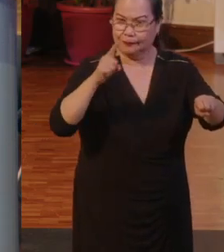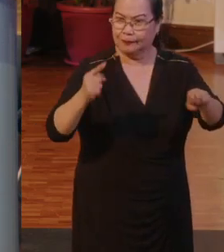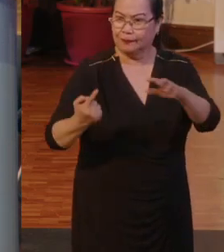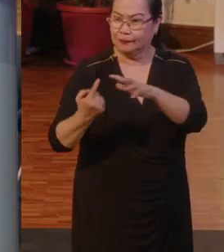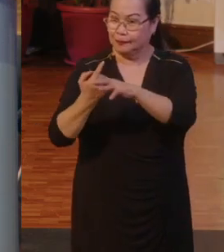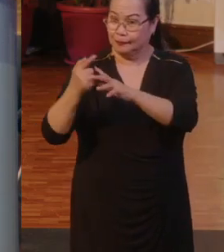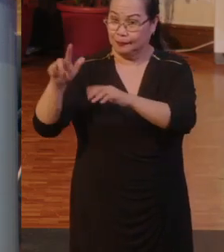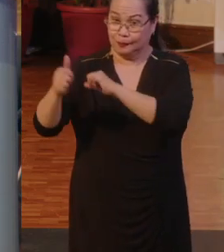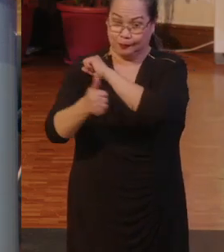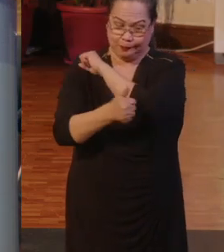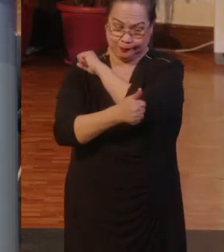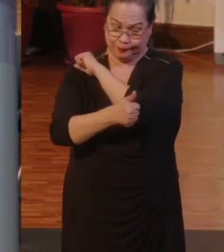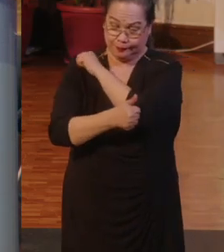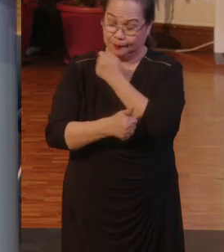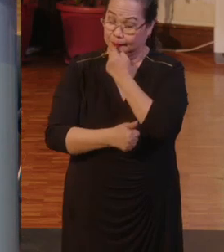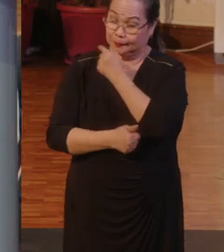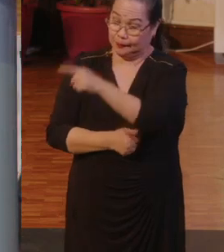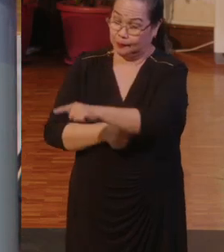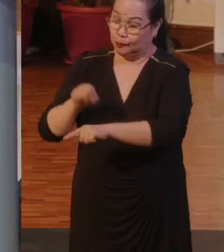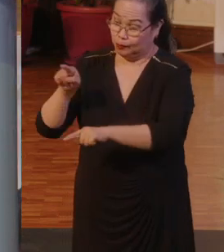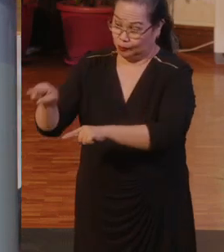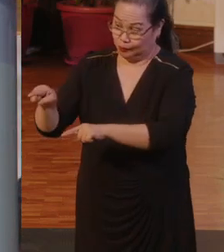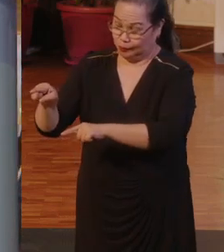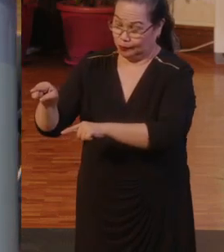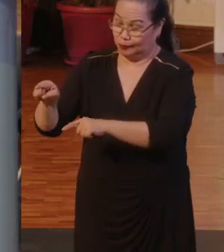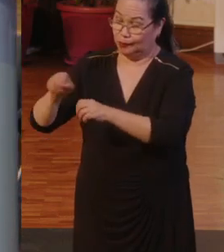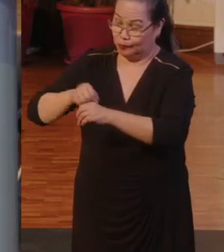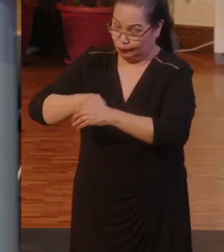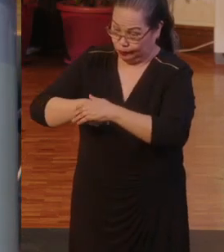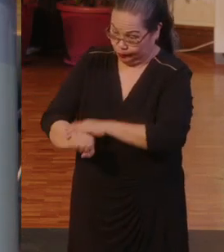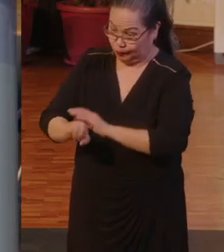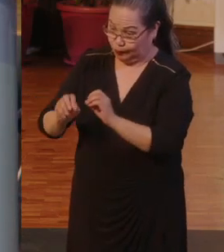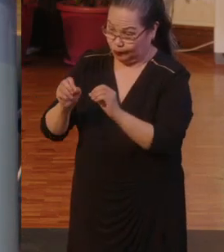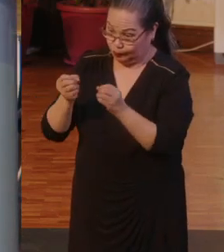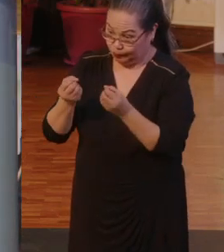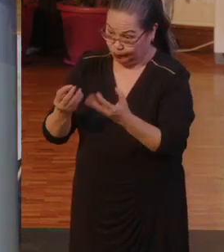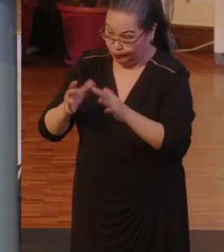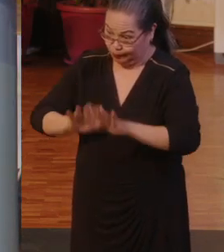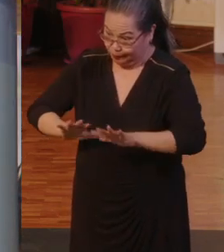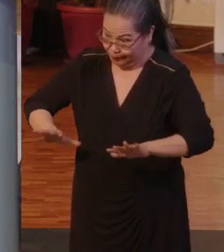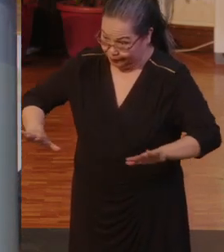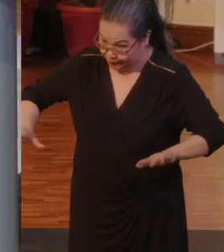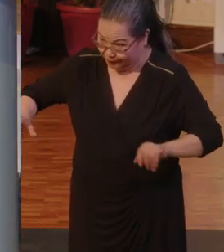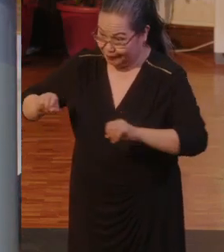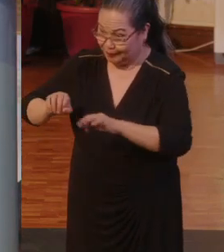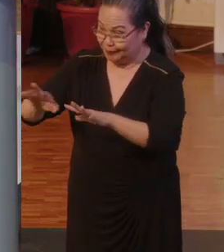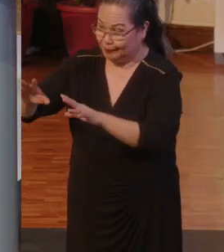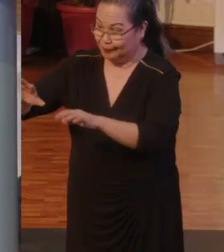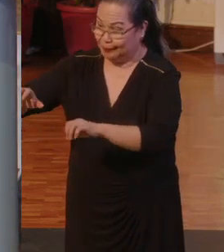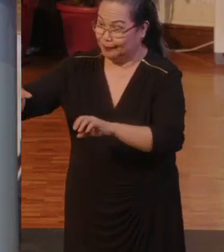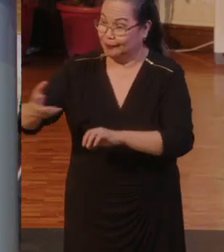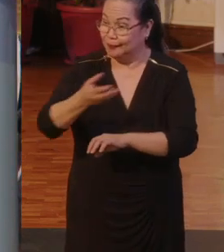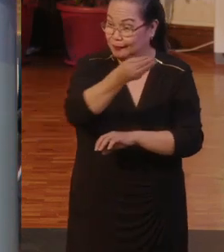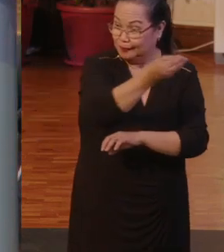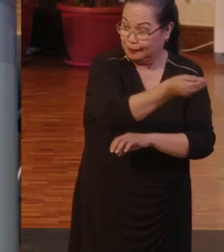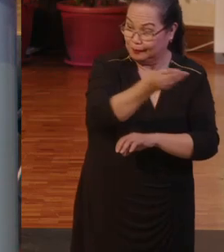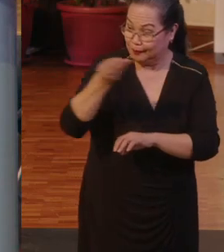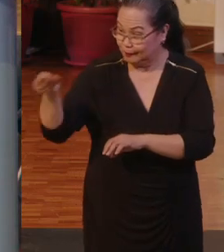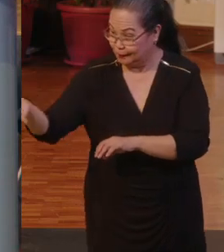to Abram and said to him, "You to your offspring I will give this land." So he built there an altar to the